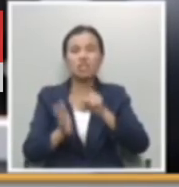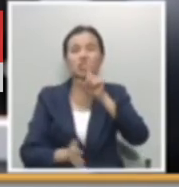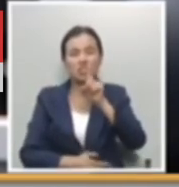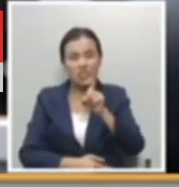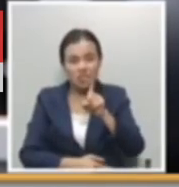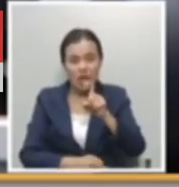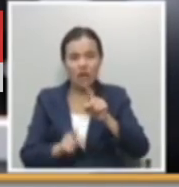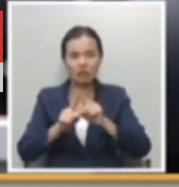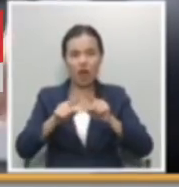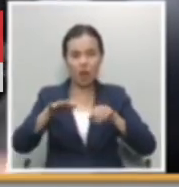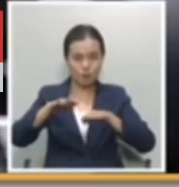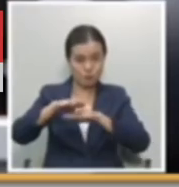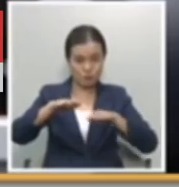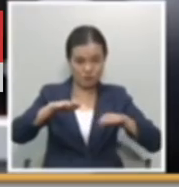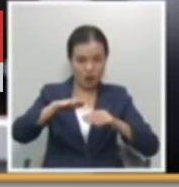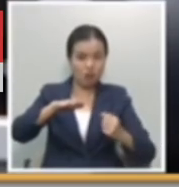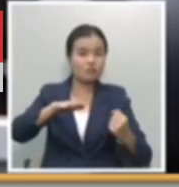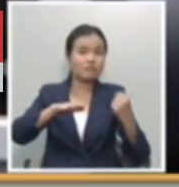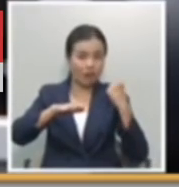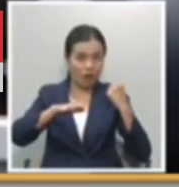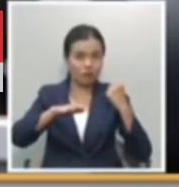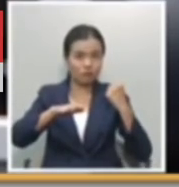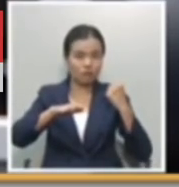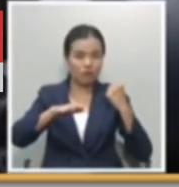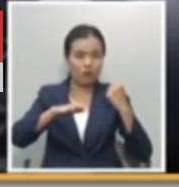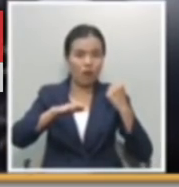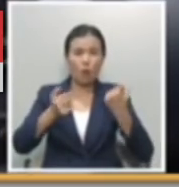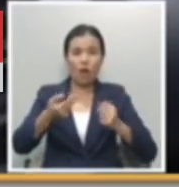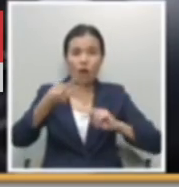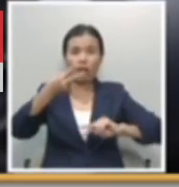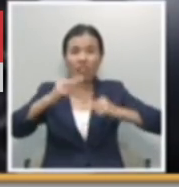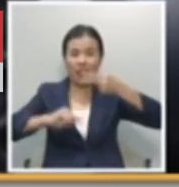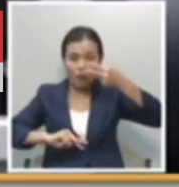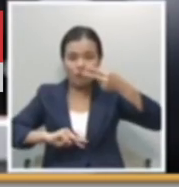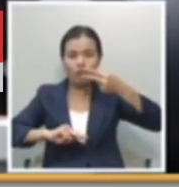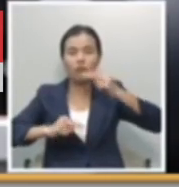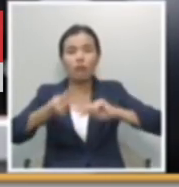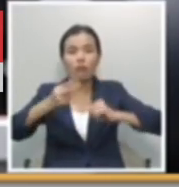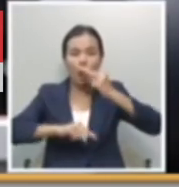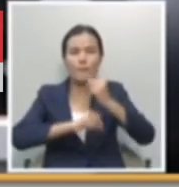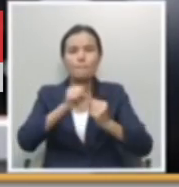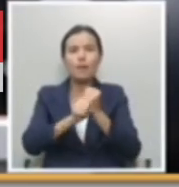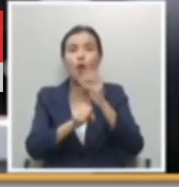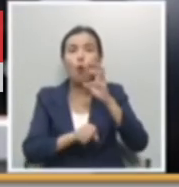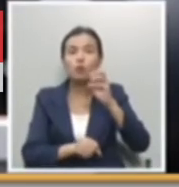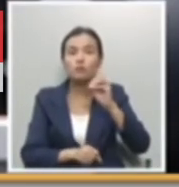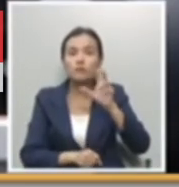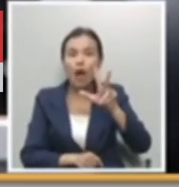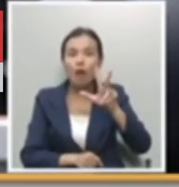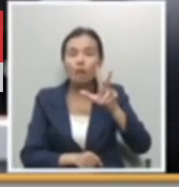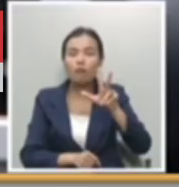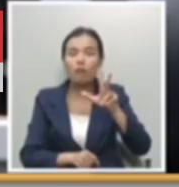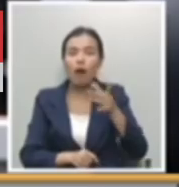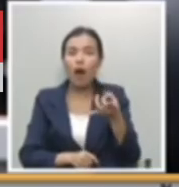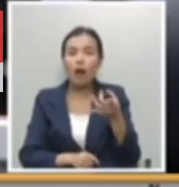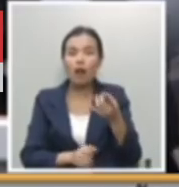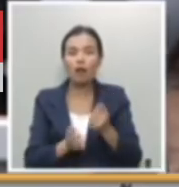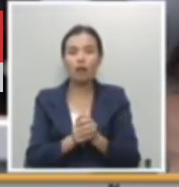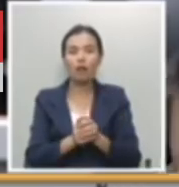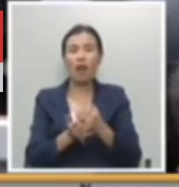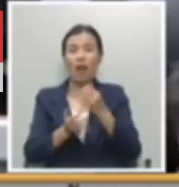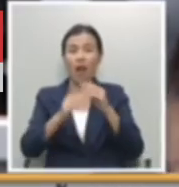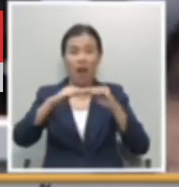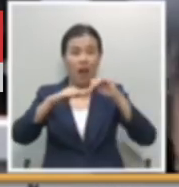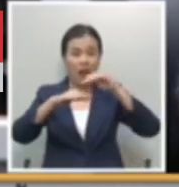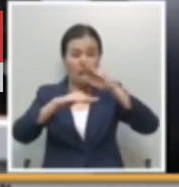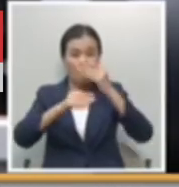านล่างเนี่ยมันแข็งแรงวันนี้มันกลับกันนะครับท่านรัฐมนตรีปี63นี่เกิดอะไรขึ้นครับข้างบนรวยเละเล